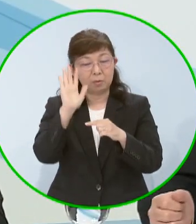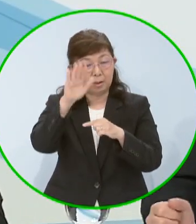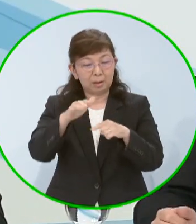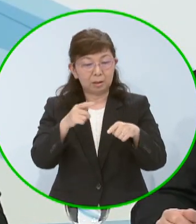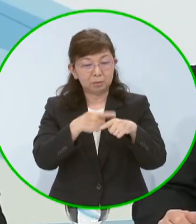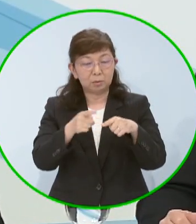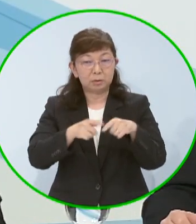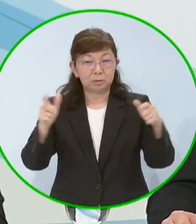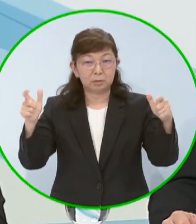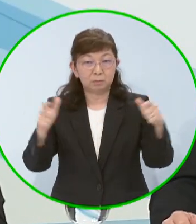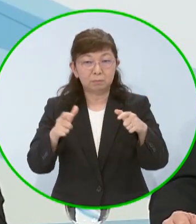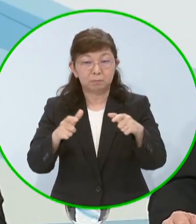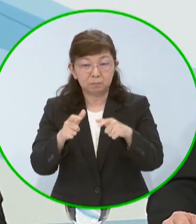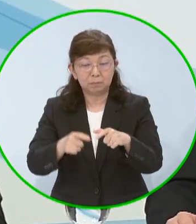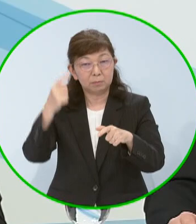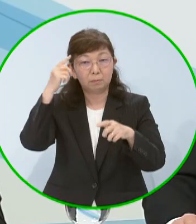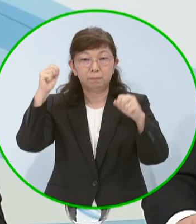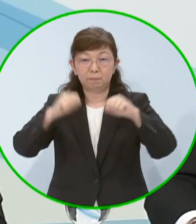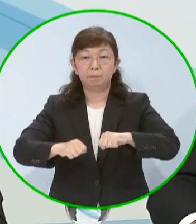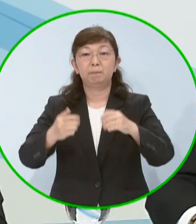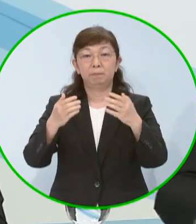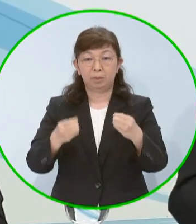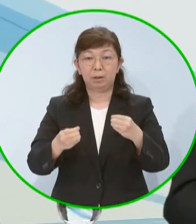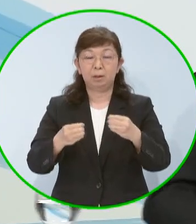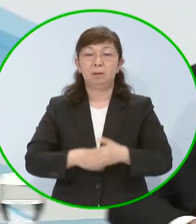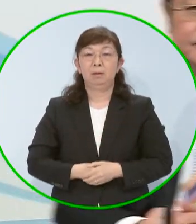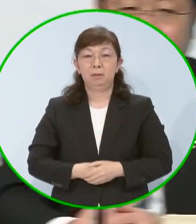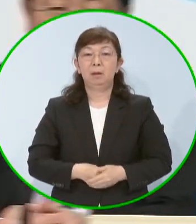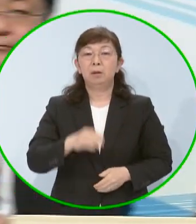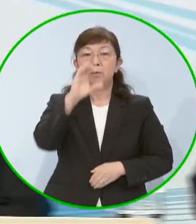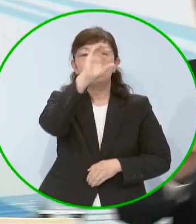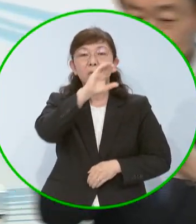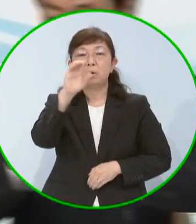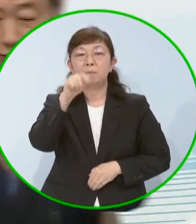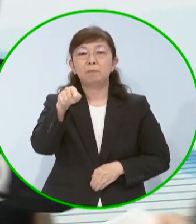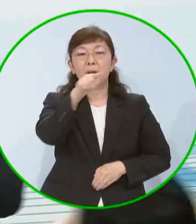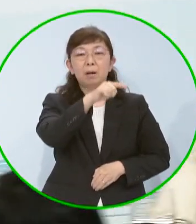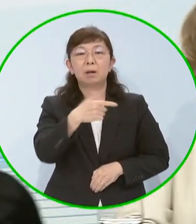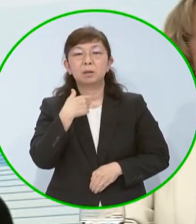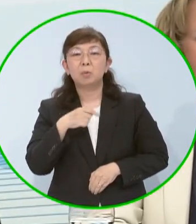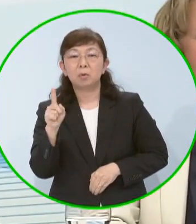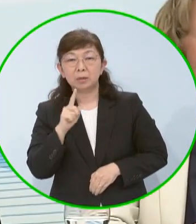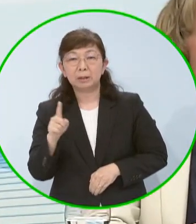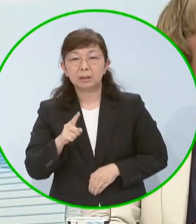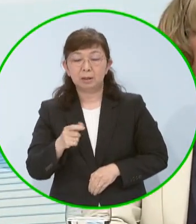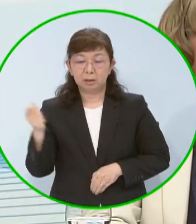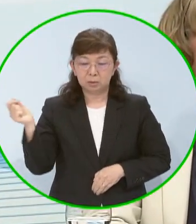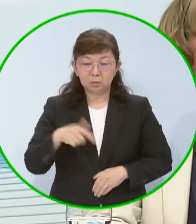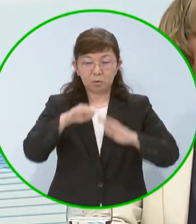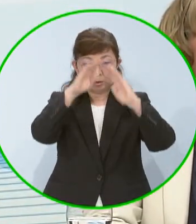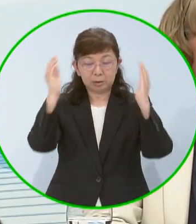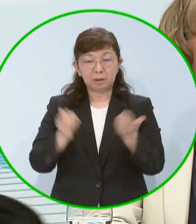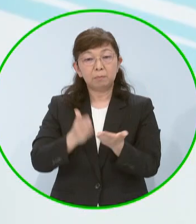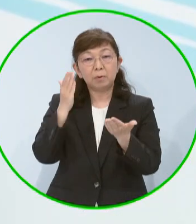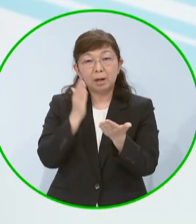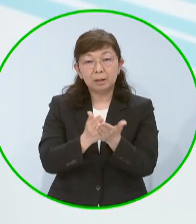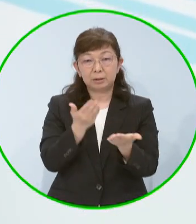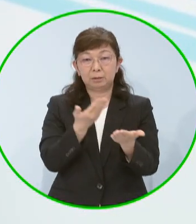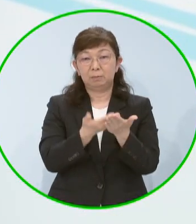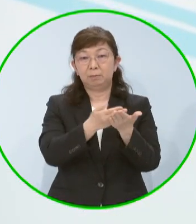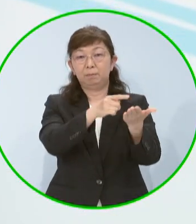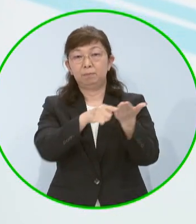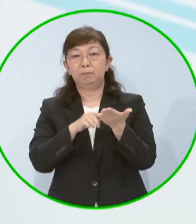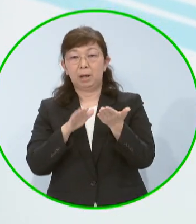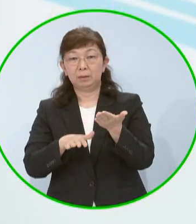段階的に廃止していくことで合意されましたヨーロッパの国々は全面的な早期廃止を求めていましたが